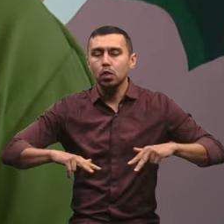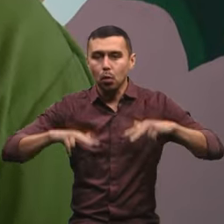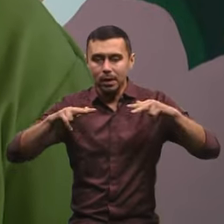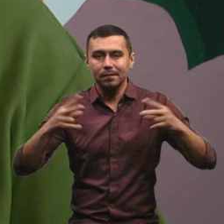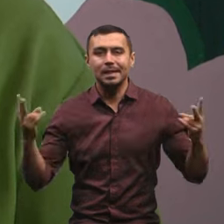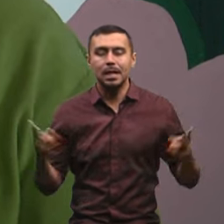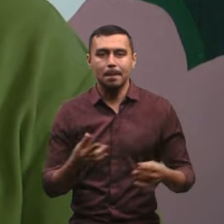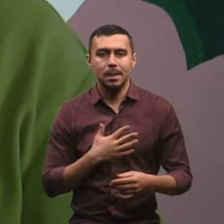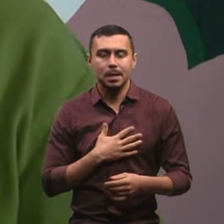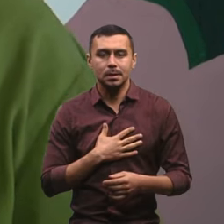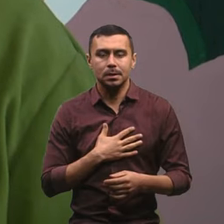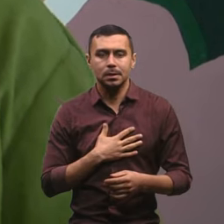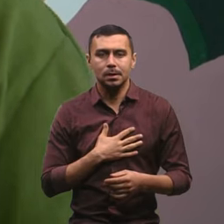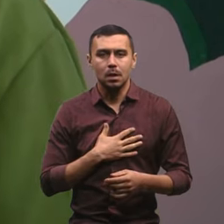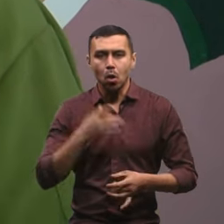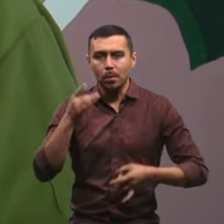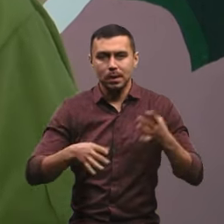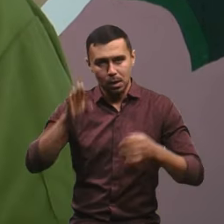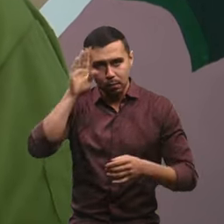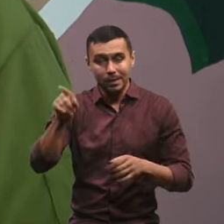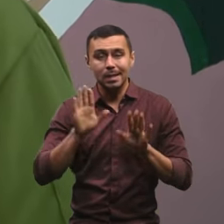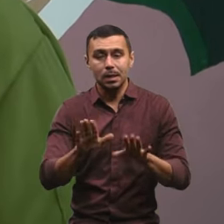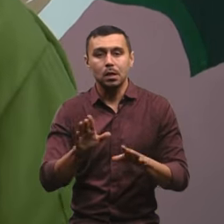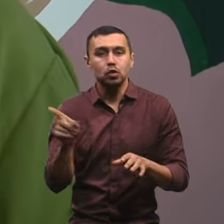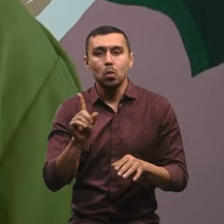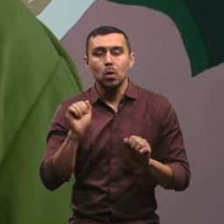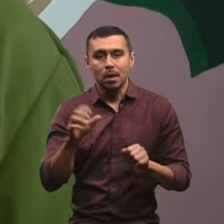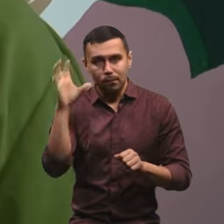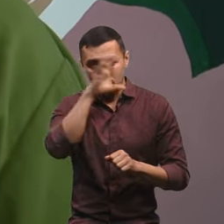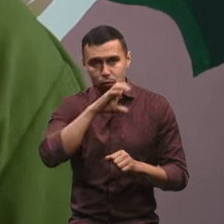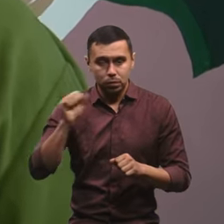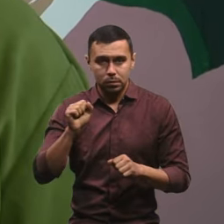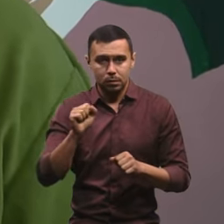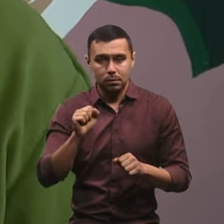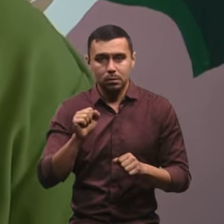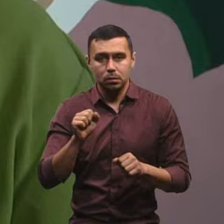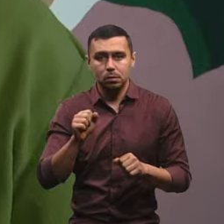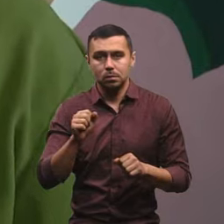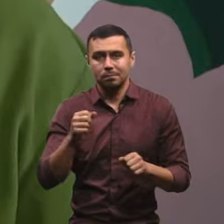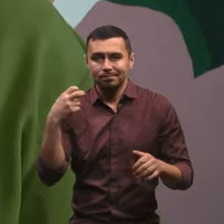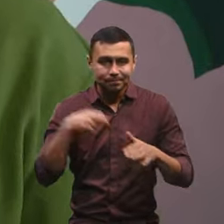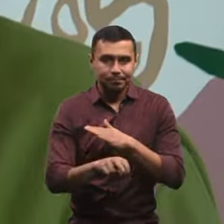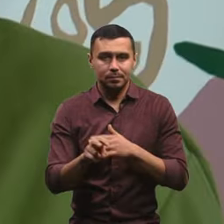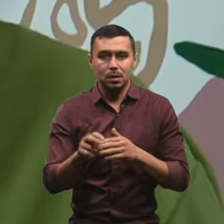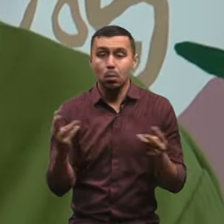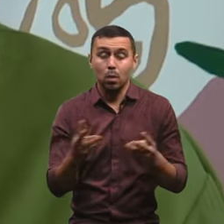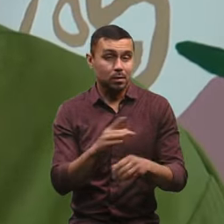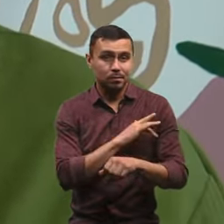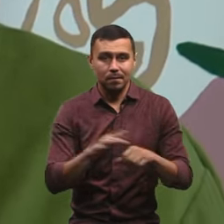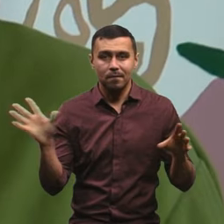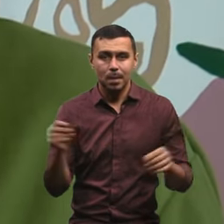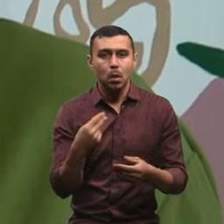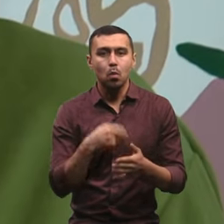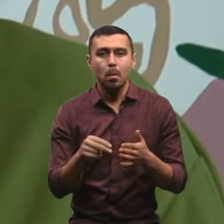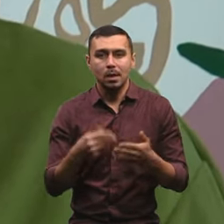треба наших обстріляли хлопців. Вони тільки що могли вночі бігли. Добре, що живі залишилися. Погоріло все. все. Ми закупили